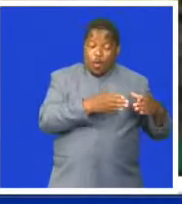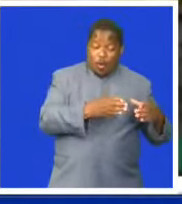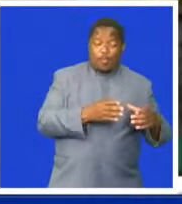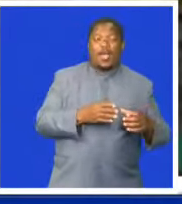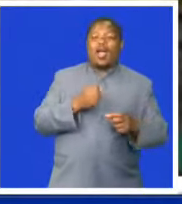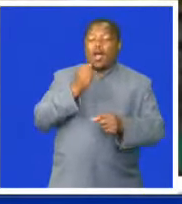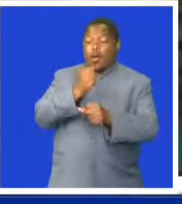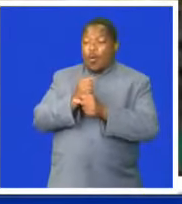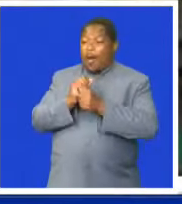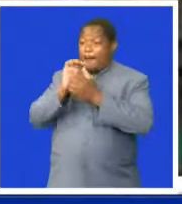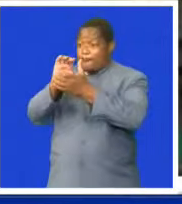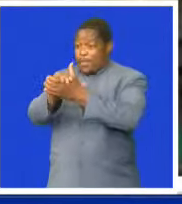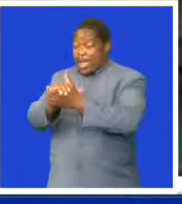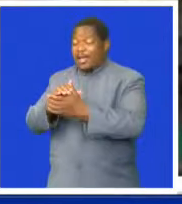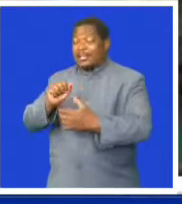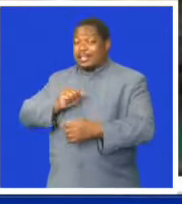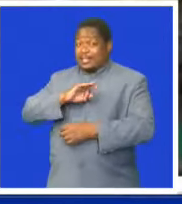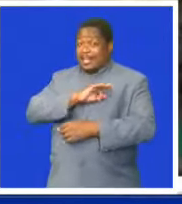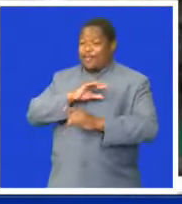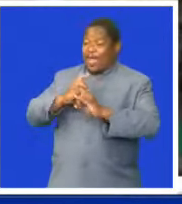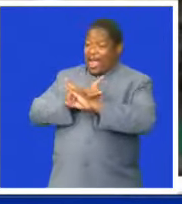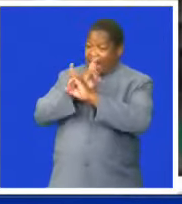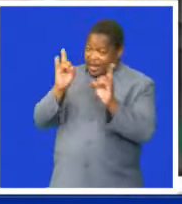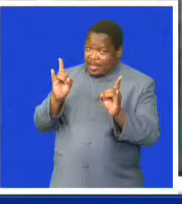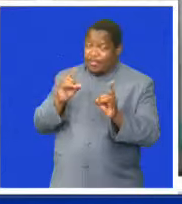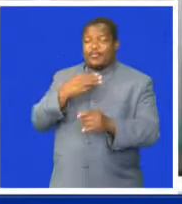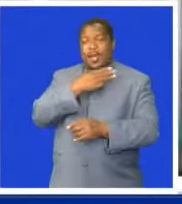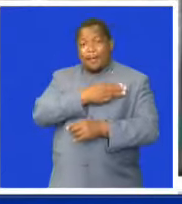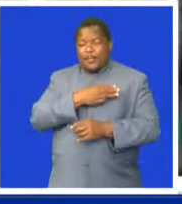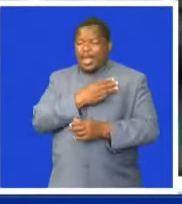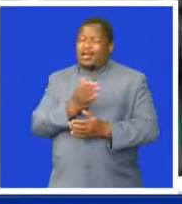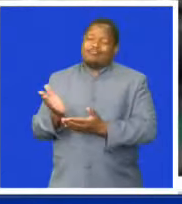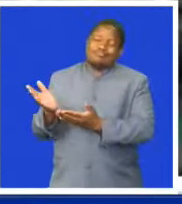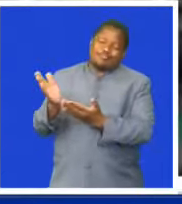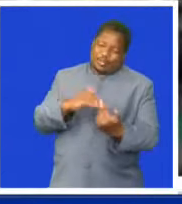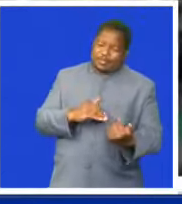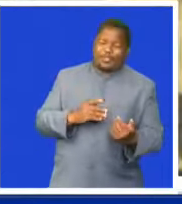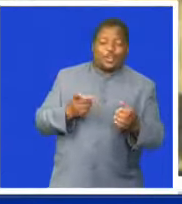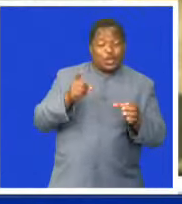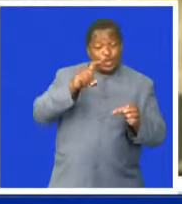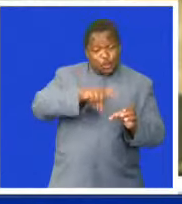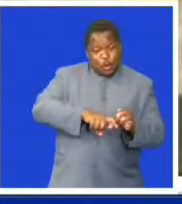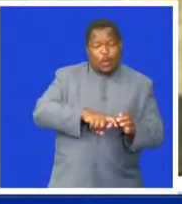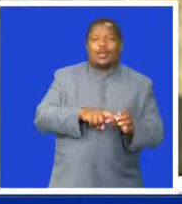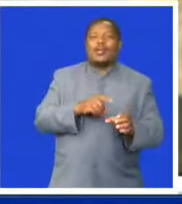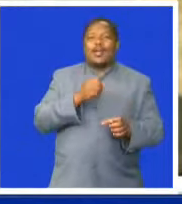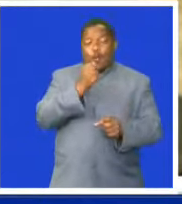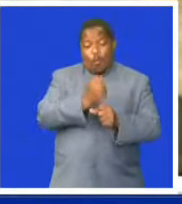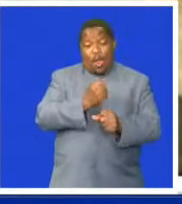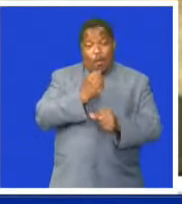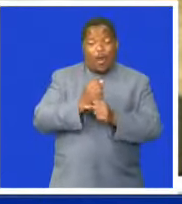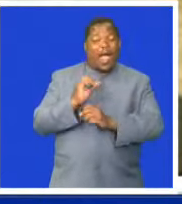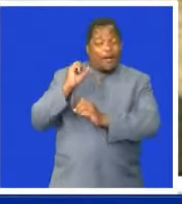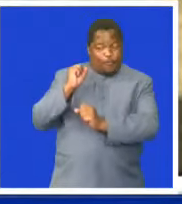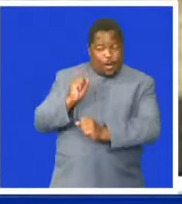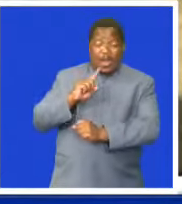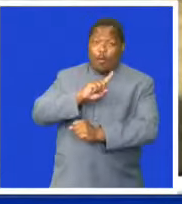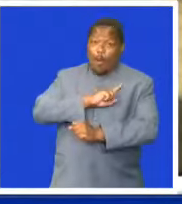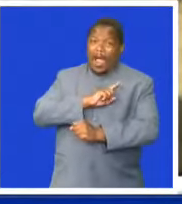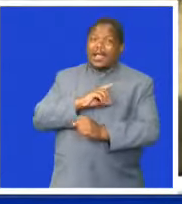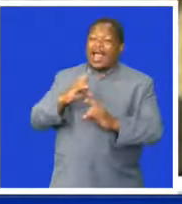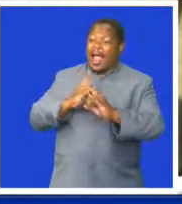lokusuta labo labangadzinga lusito. Mavuso uphinza waveta ukuthi bamfu kumele babhalisele kusebentela etinkhundleni